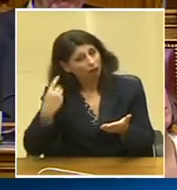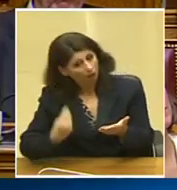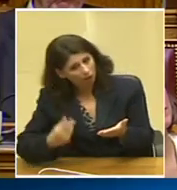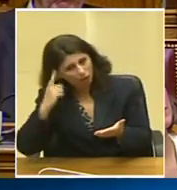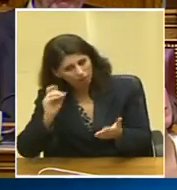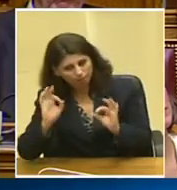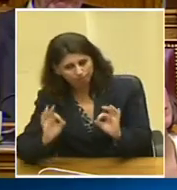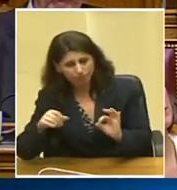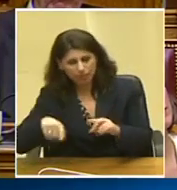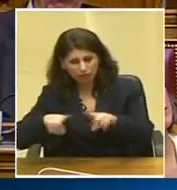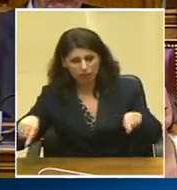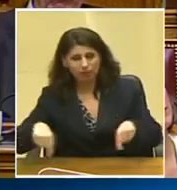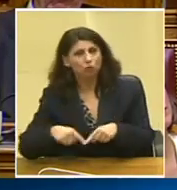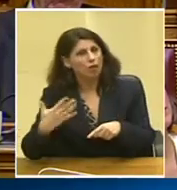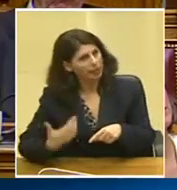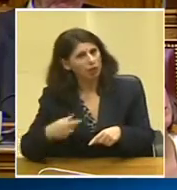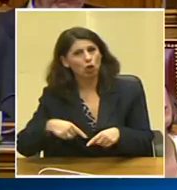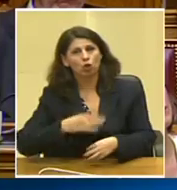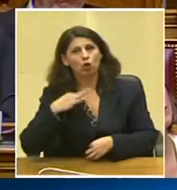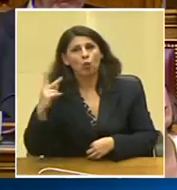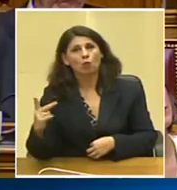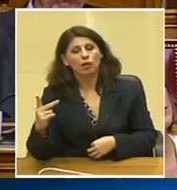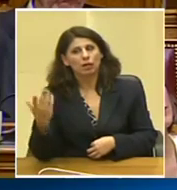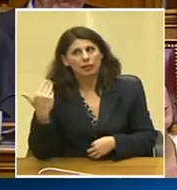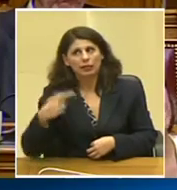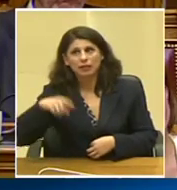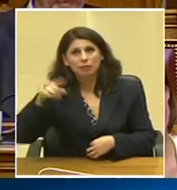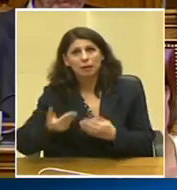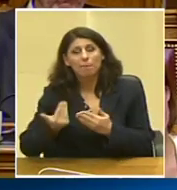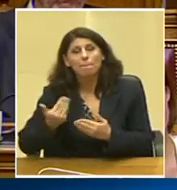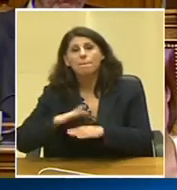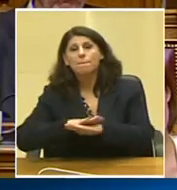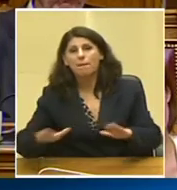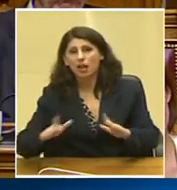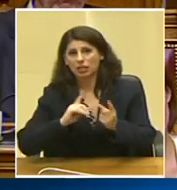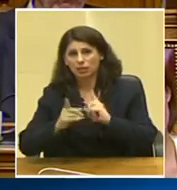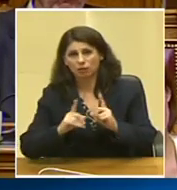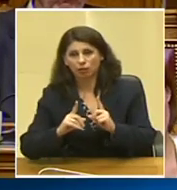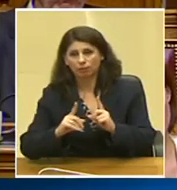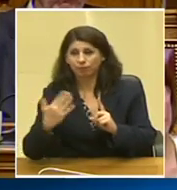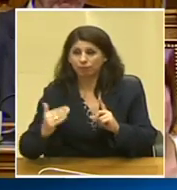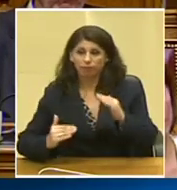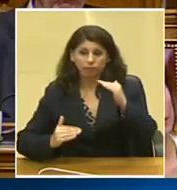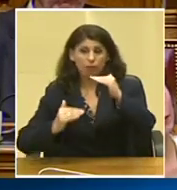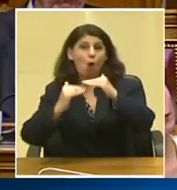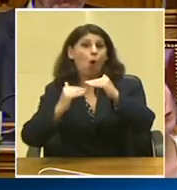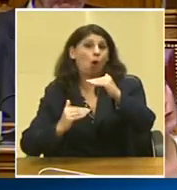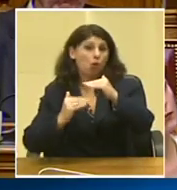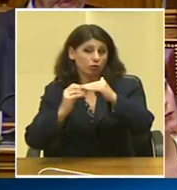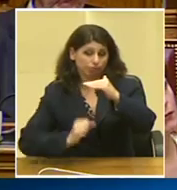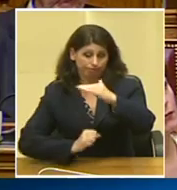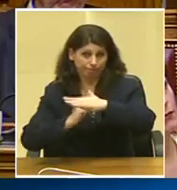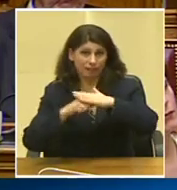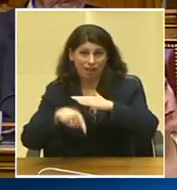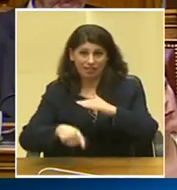νομίζω ότι είναι στην αίθουσα ο κ. Κουμουντσάκος, ότι λίγες μέρες πριν ολοκληρωθεί η συμφωνία, έβαζε ως πύχη και ως όριο η συμφωνία